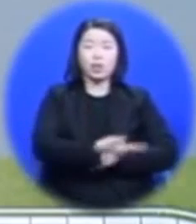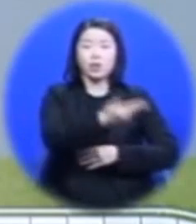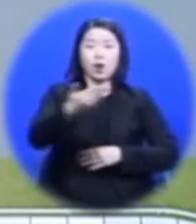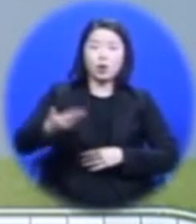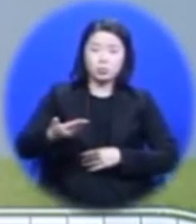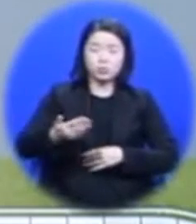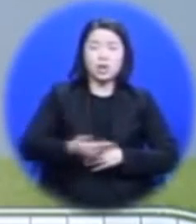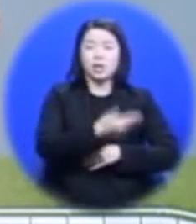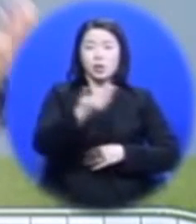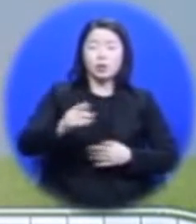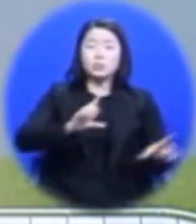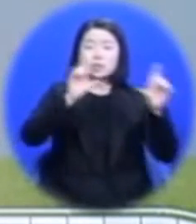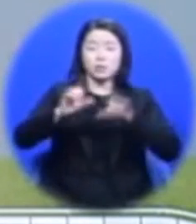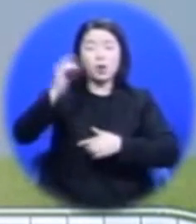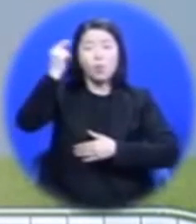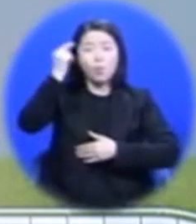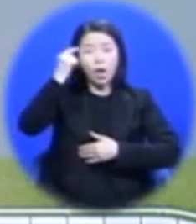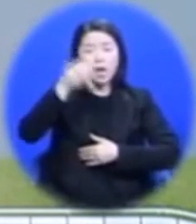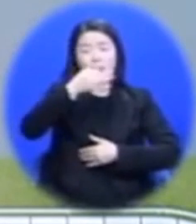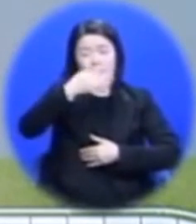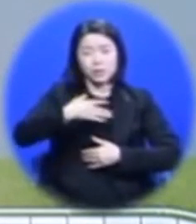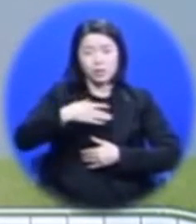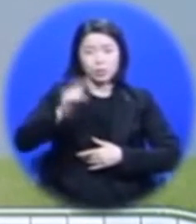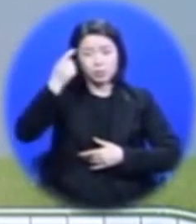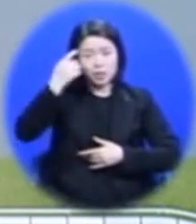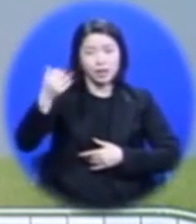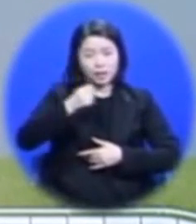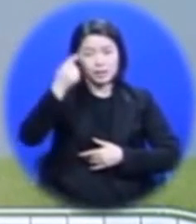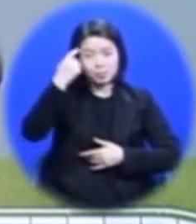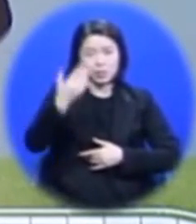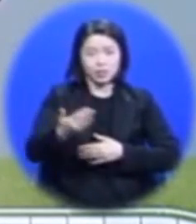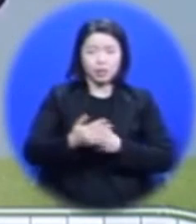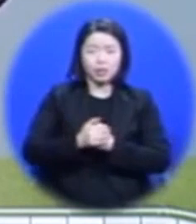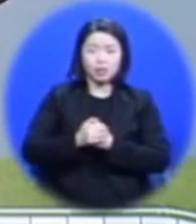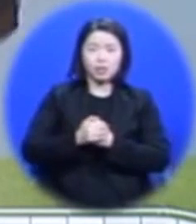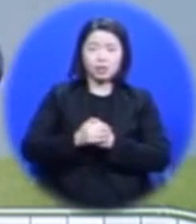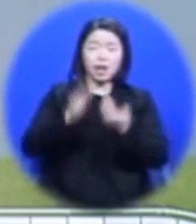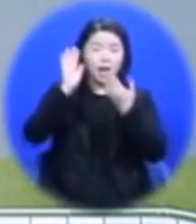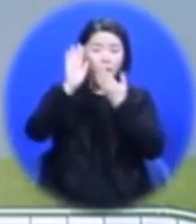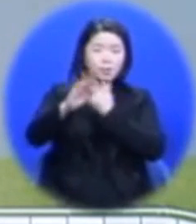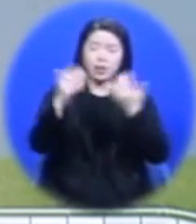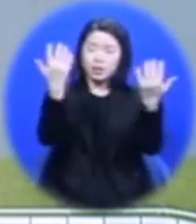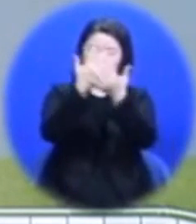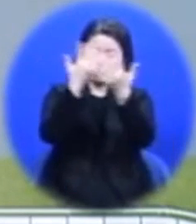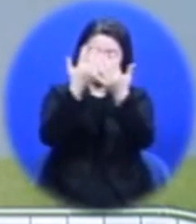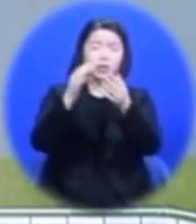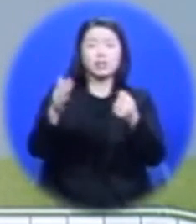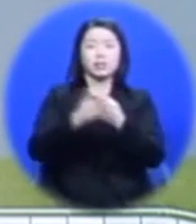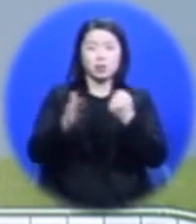여러분들은 여러분의 삶이 왜 힘들다고 생각하십니까? 앞날이 불확실하니까.